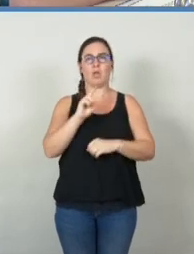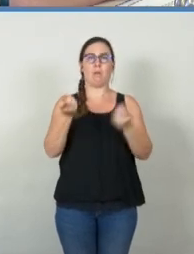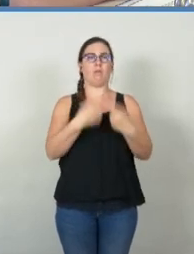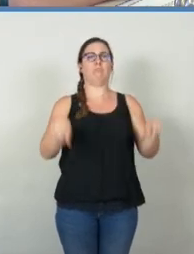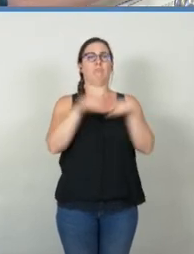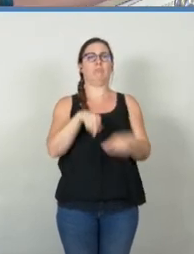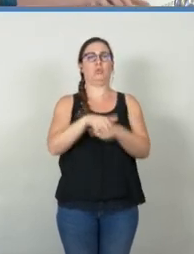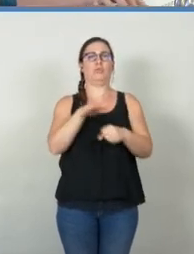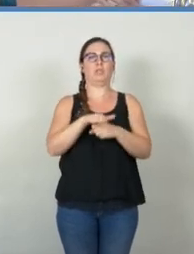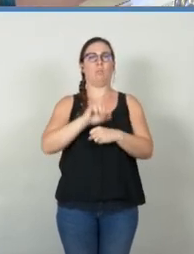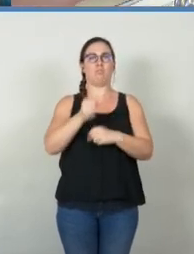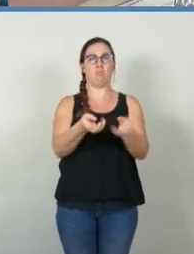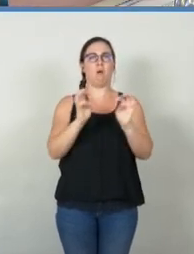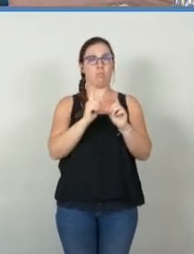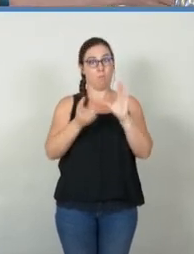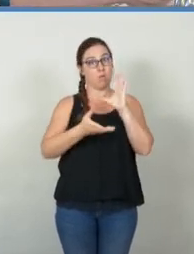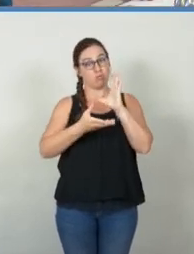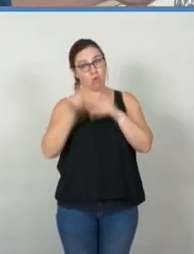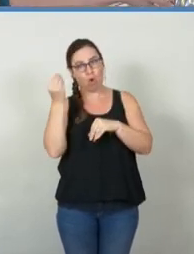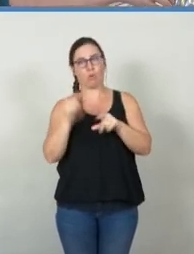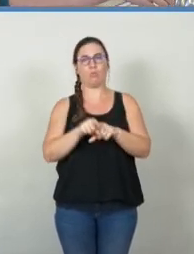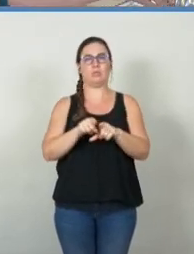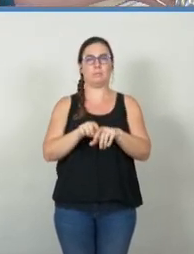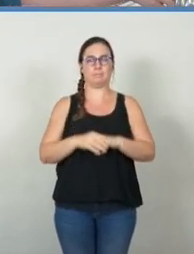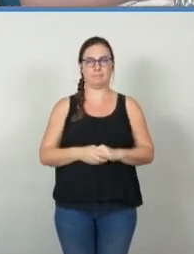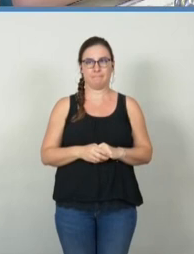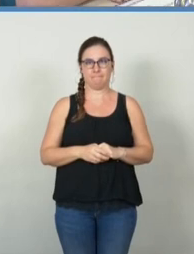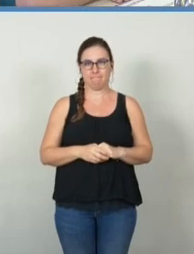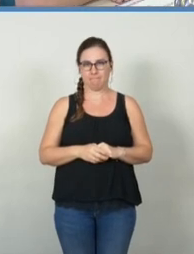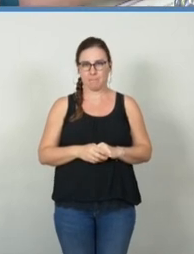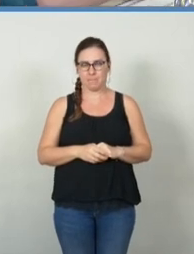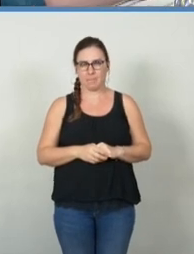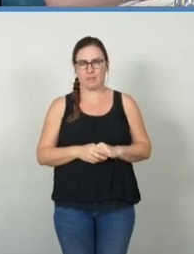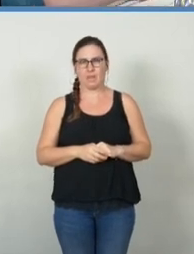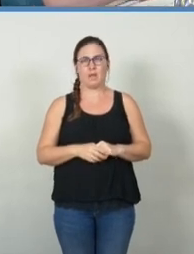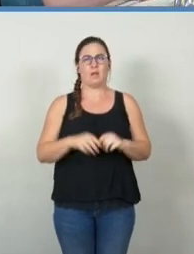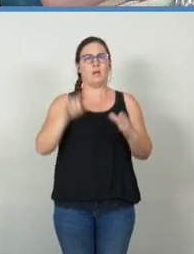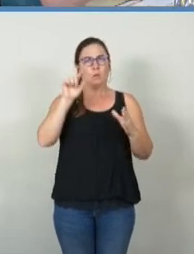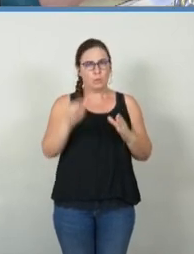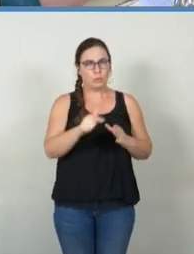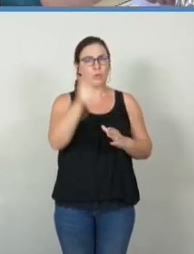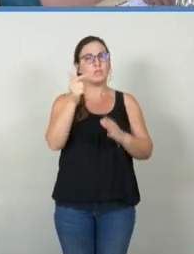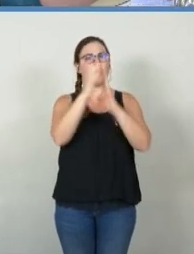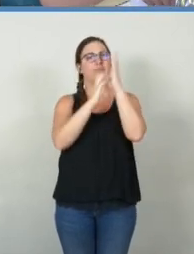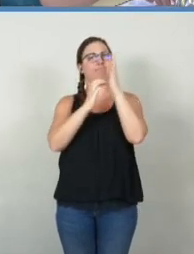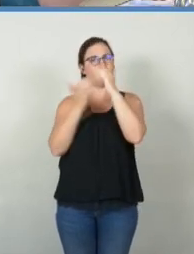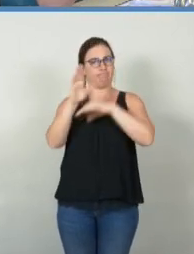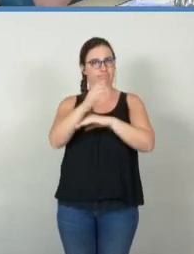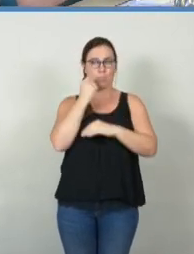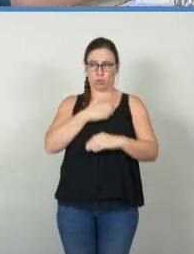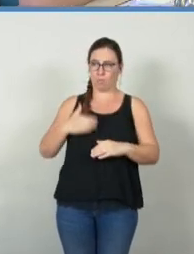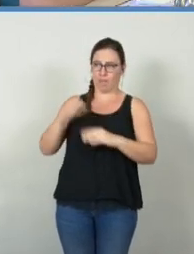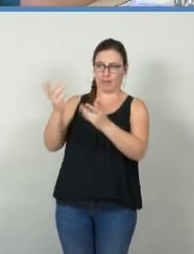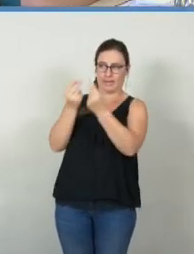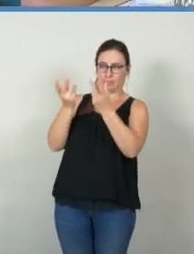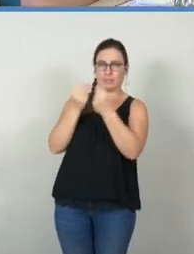de discussion la deuxième le deuxième élément présenté dans cette délibération le maire l'énoncé et